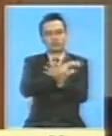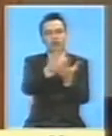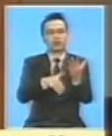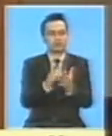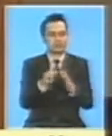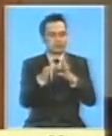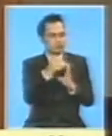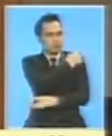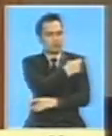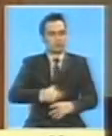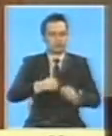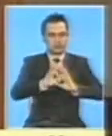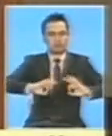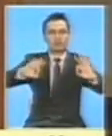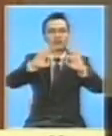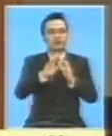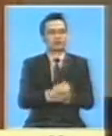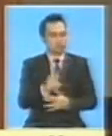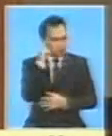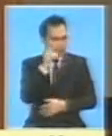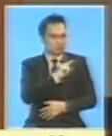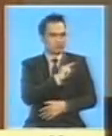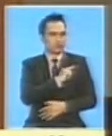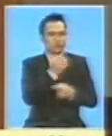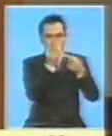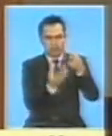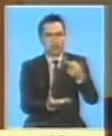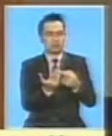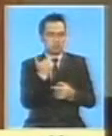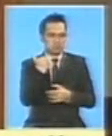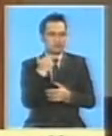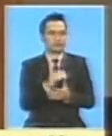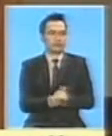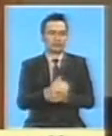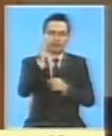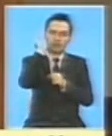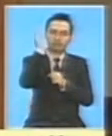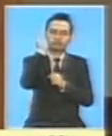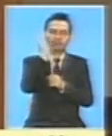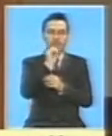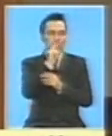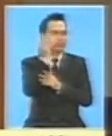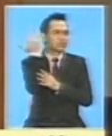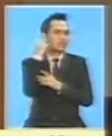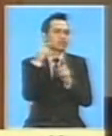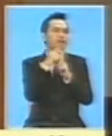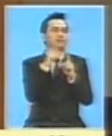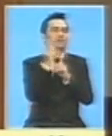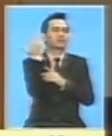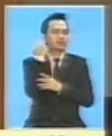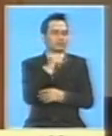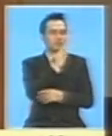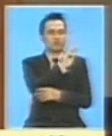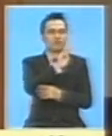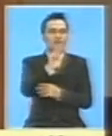งเกี่ยวกับสถาบันพระมหากษัตริย์และพระราชกรณียกิจไม่ใช่การโฆษณาชวนเชื่อผมเห็นมีคำกล่าวอ้างในโซเชียลมีเ